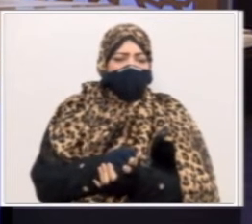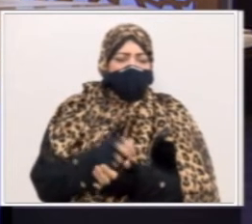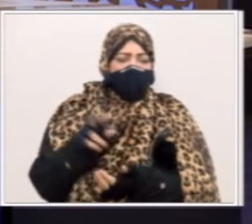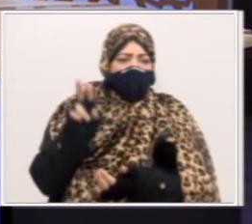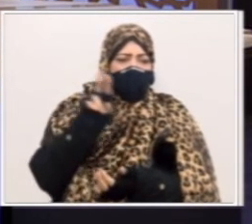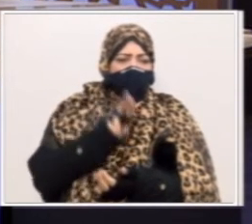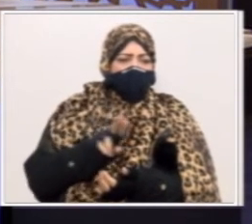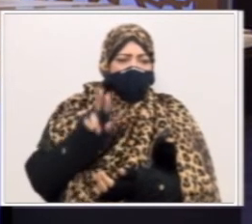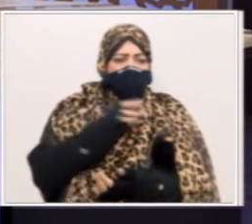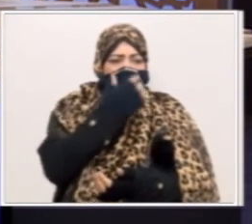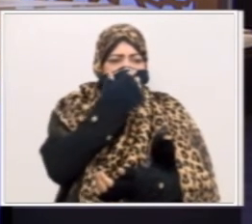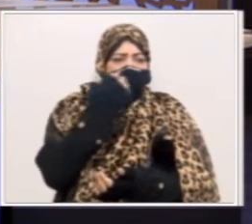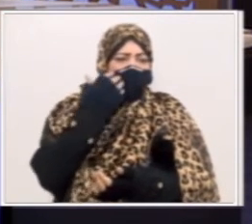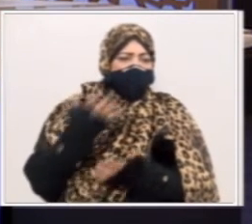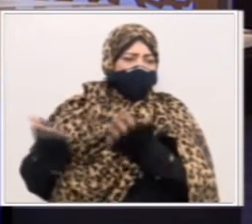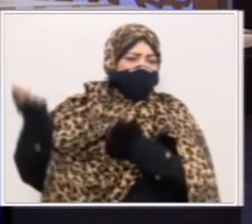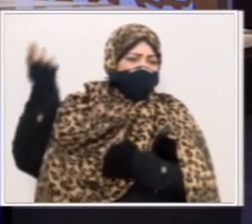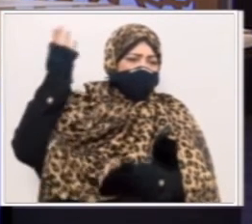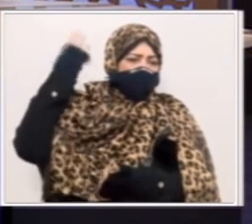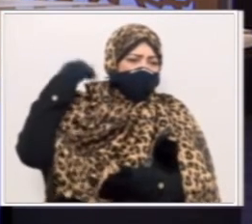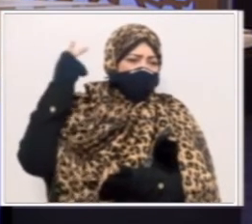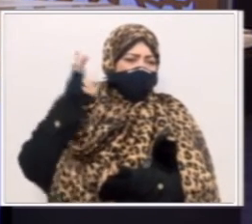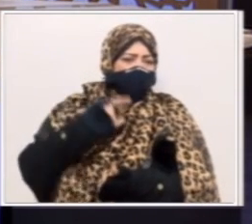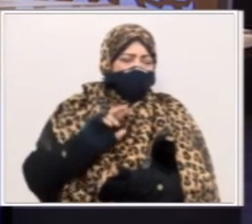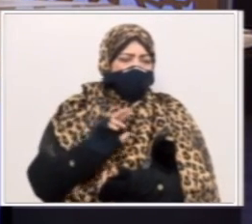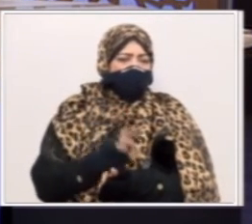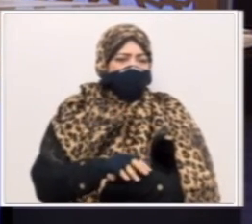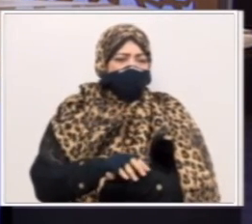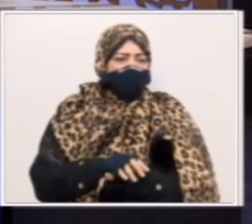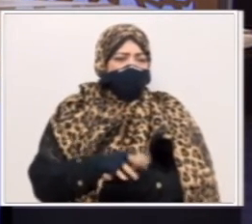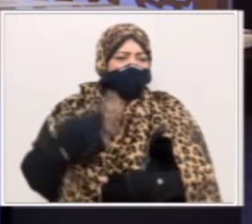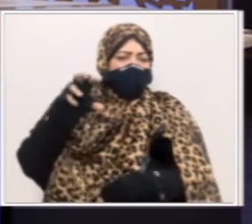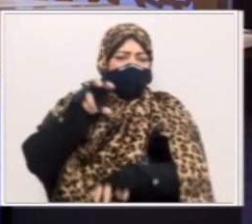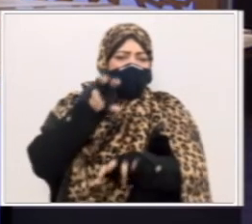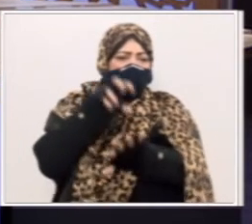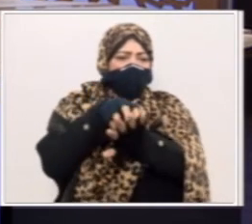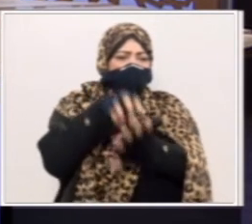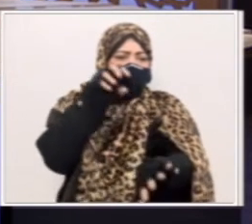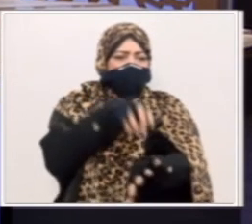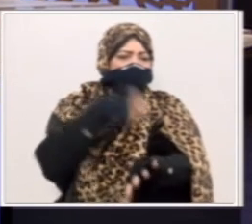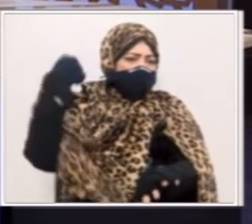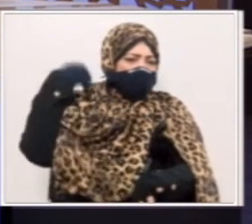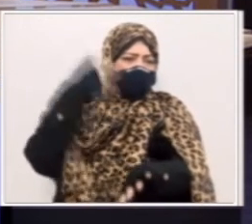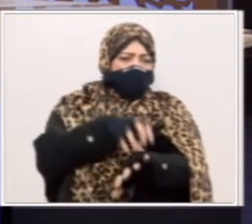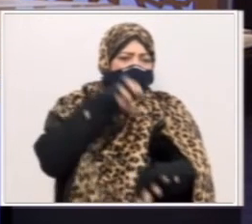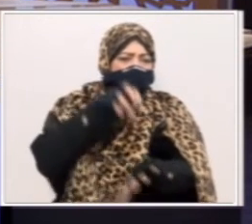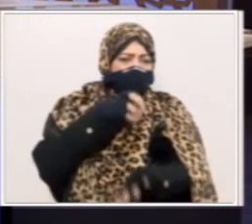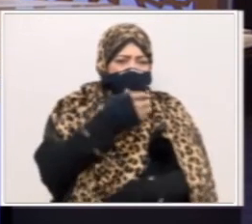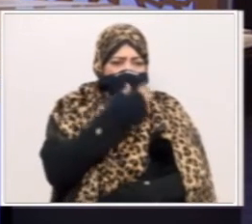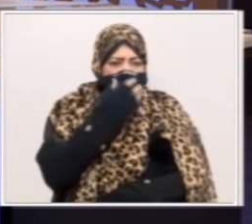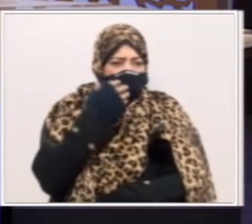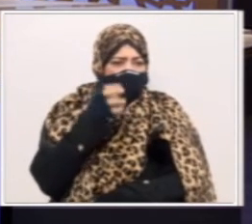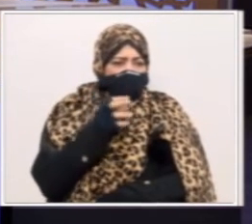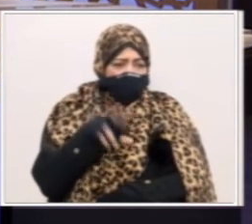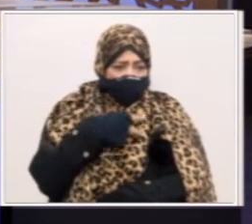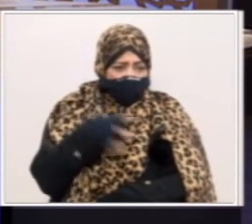حكيمة ولا صايم، لا بتفطر سيدي تفطر ولا ليدة اليوم اللي درت في حكيمة